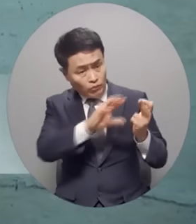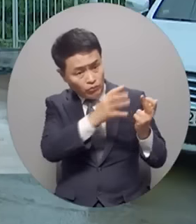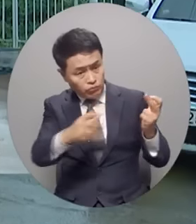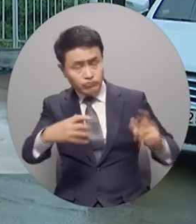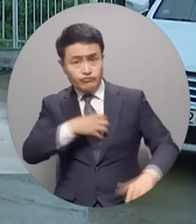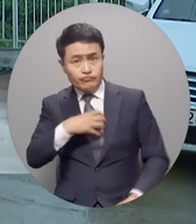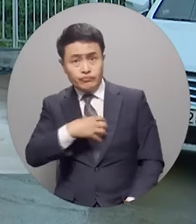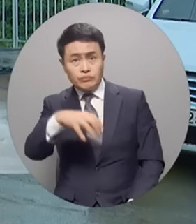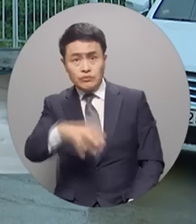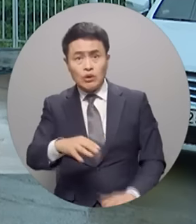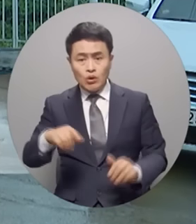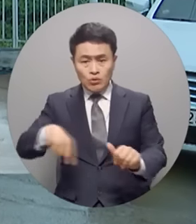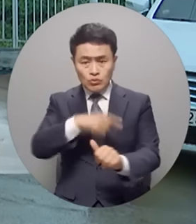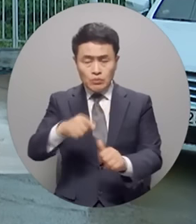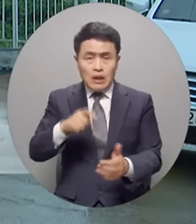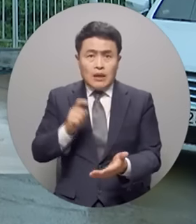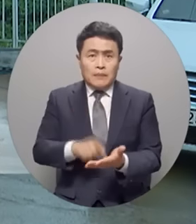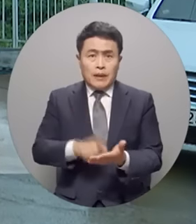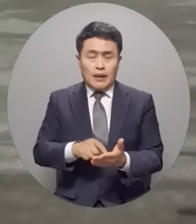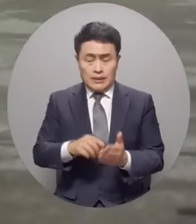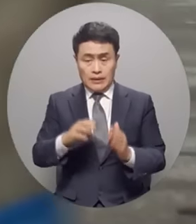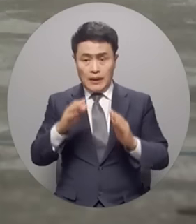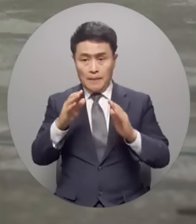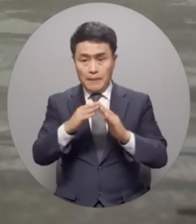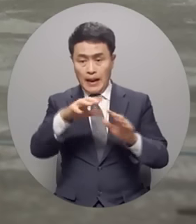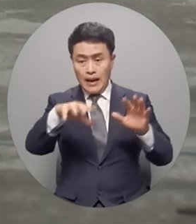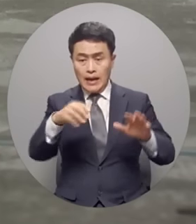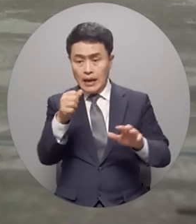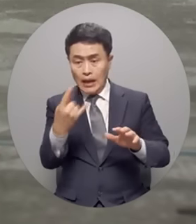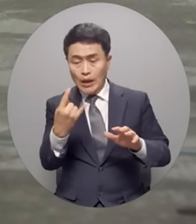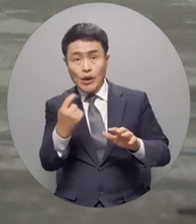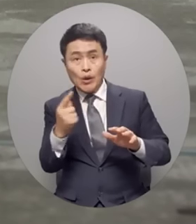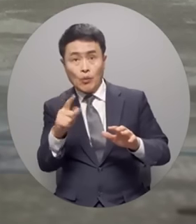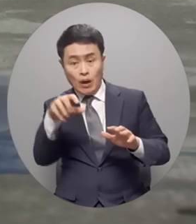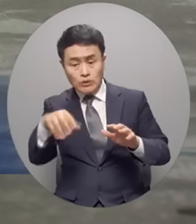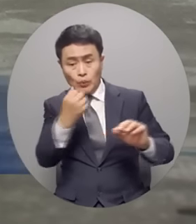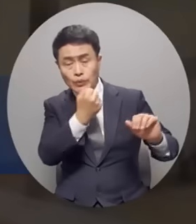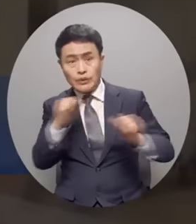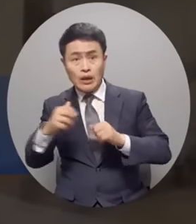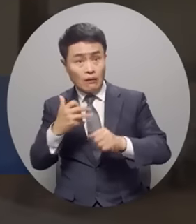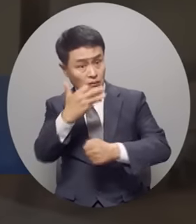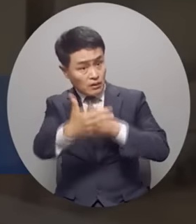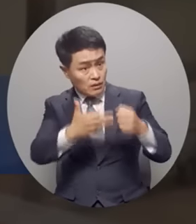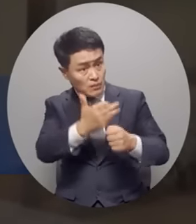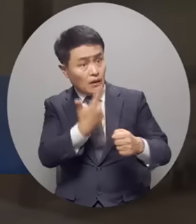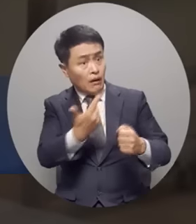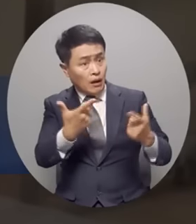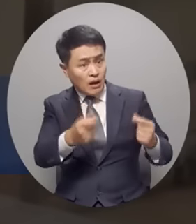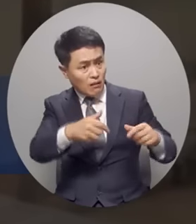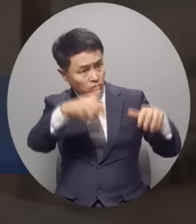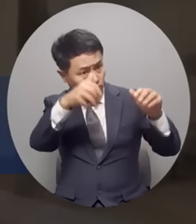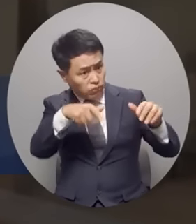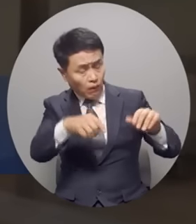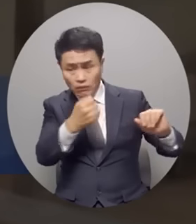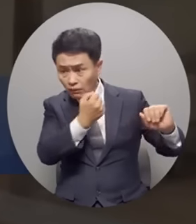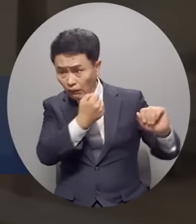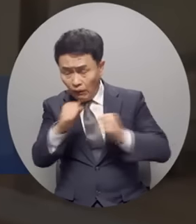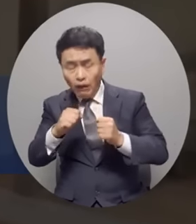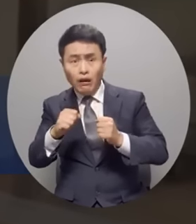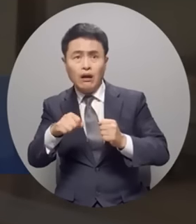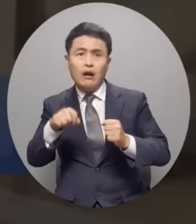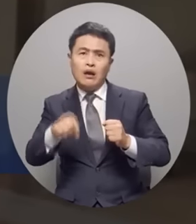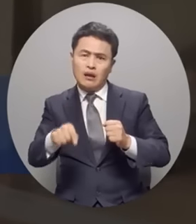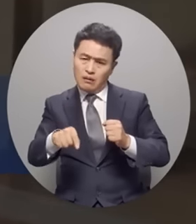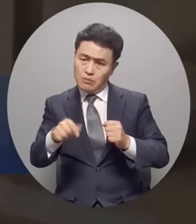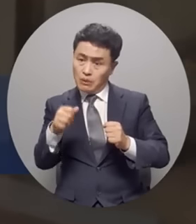지역에서는 주민들이 서둘러 마을회관 등으로 대피했습니다. 18년 살았는데 비가 많이 와서 대피한 건